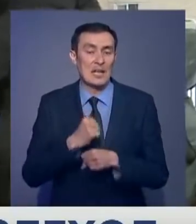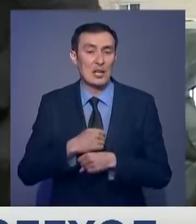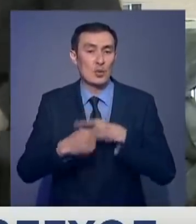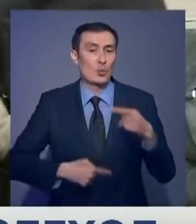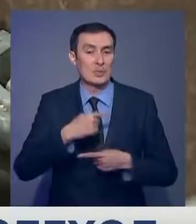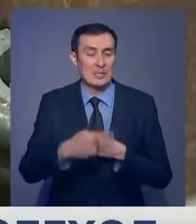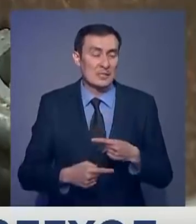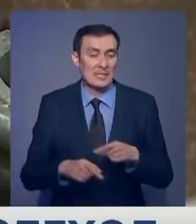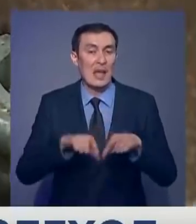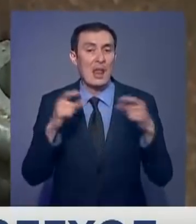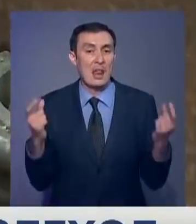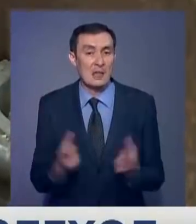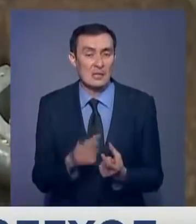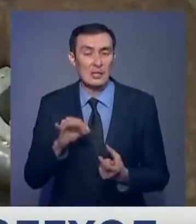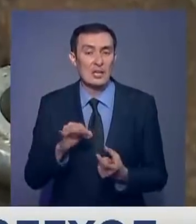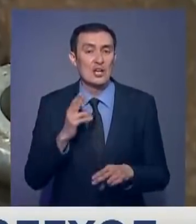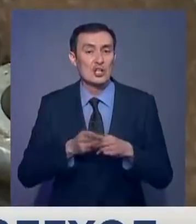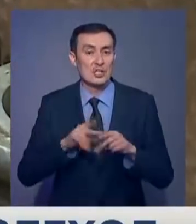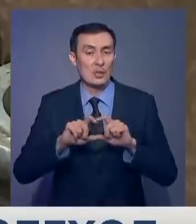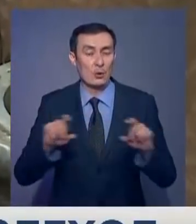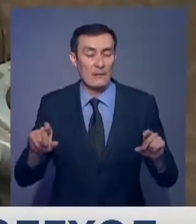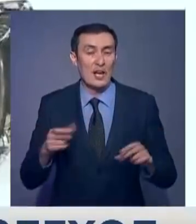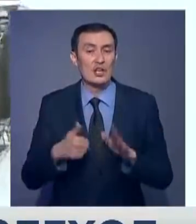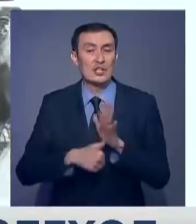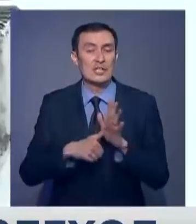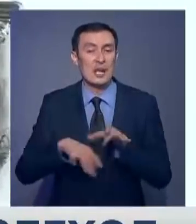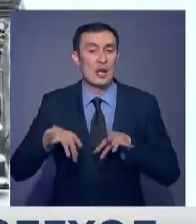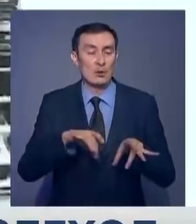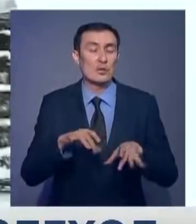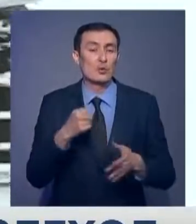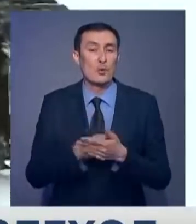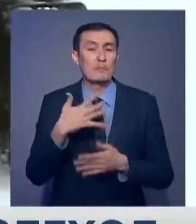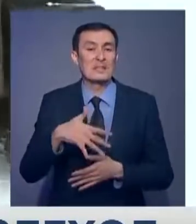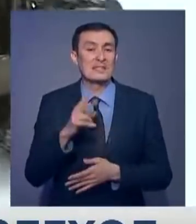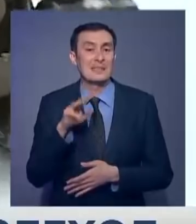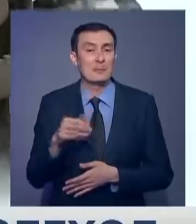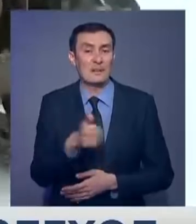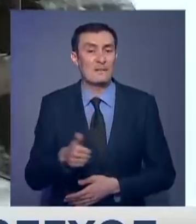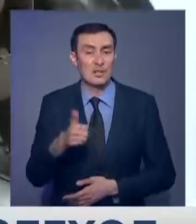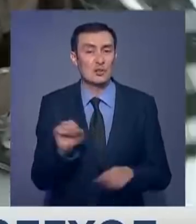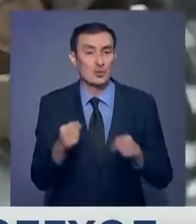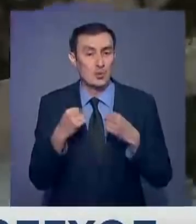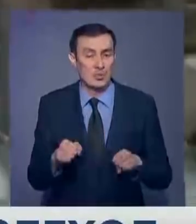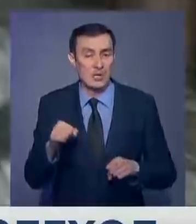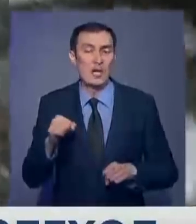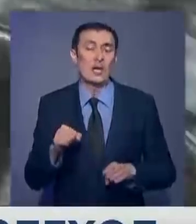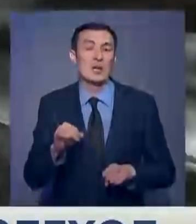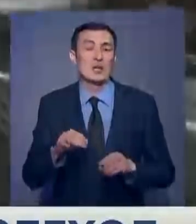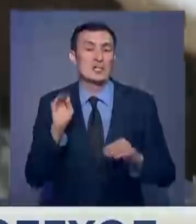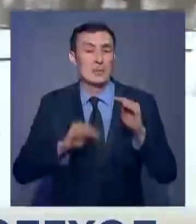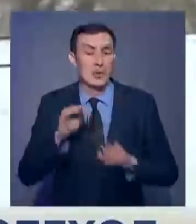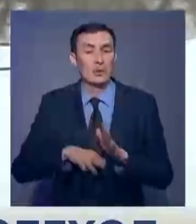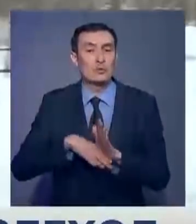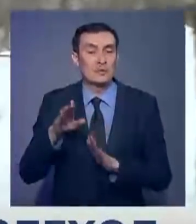гусеница из транспортерной ленты и уголков. Этот шестиколесный вездеход развивает до 50 км в час. Собирает и